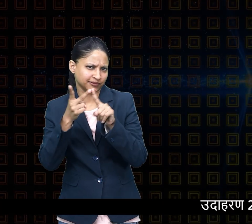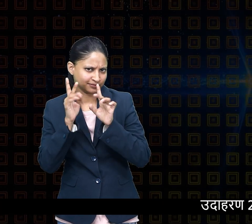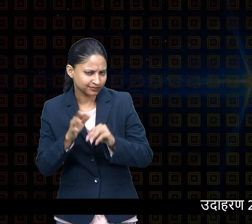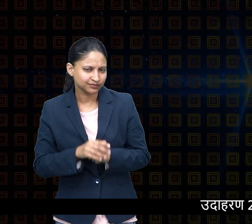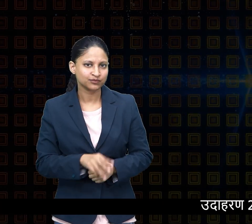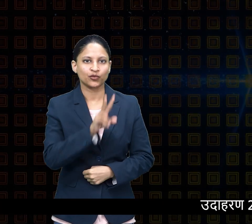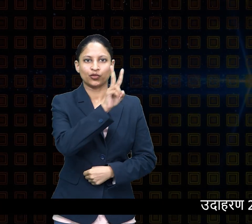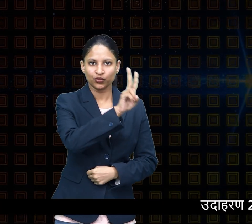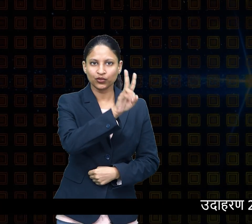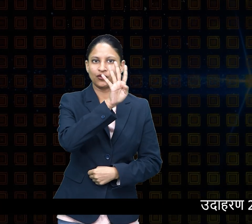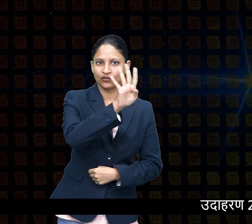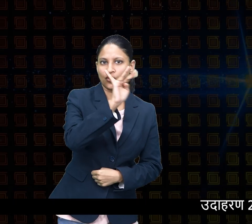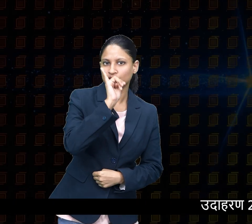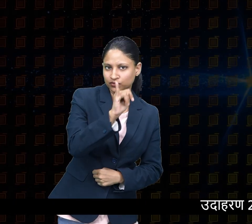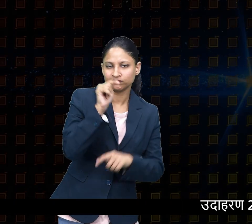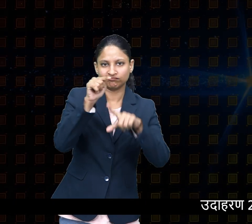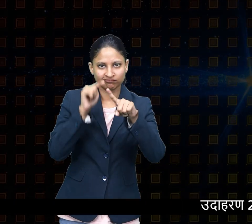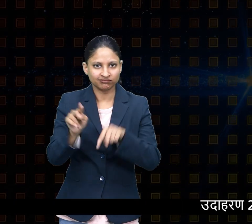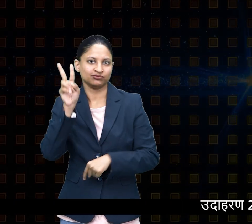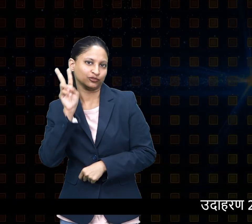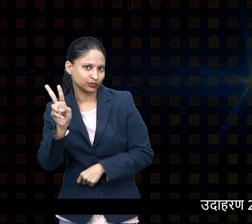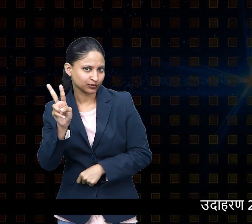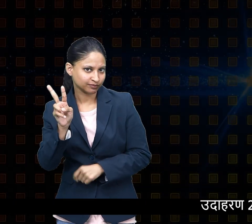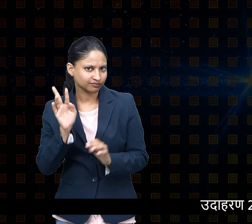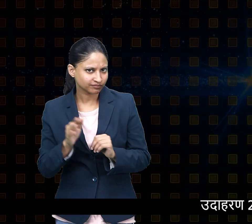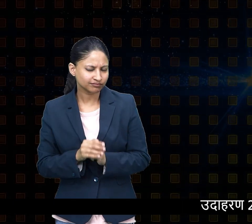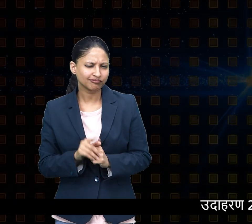उदाहरण 246 भाग 2।